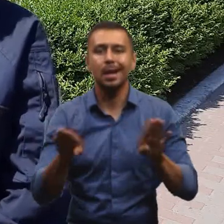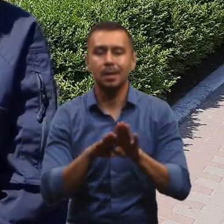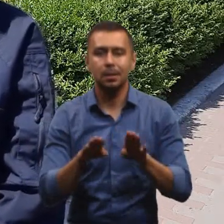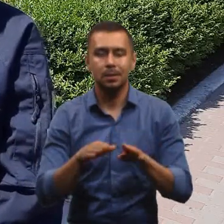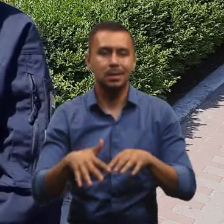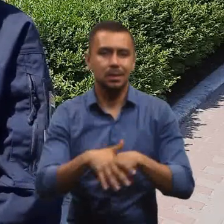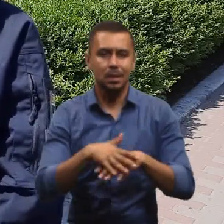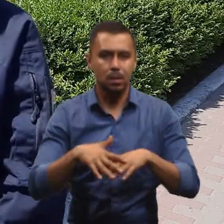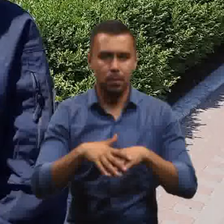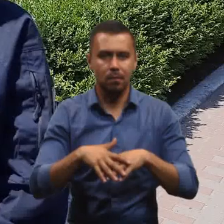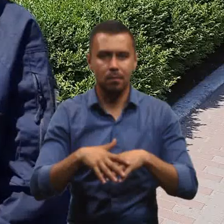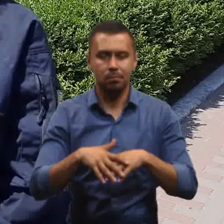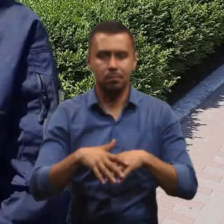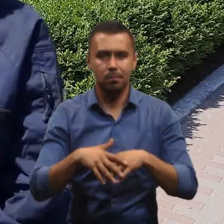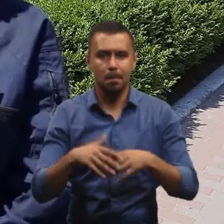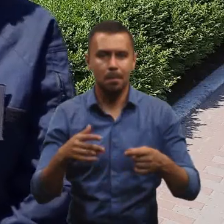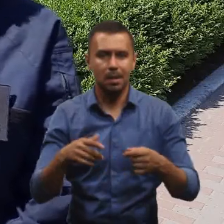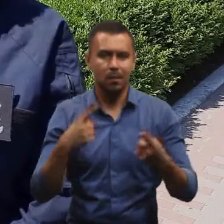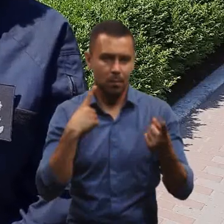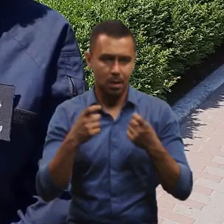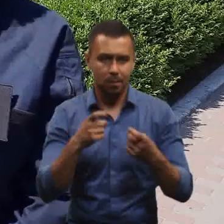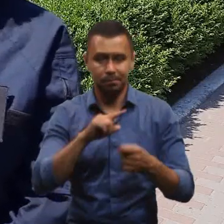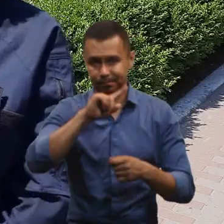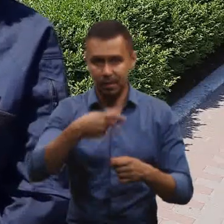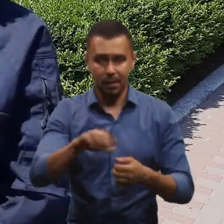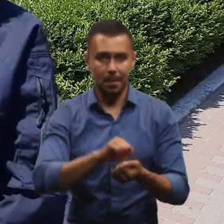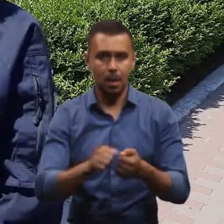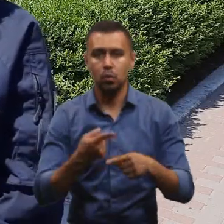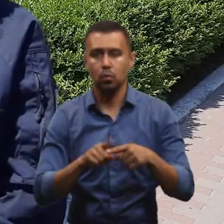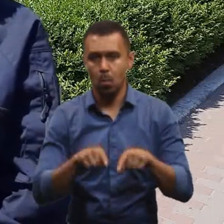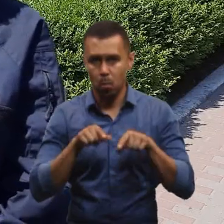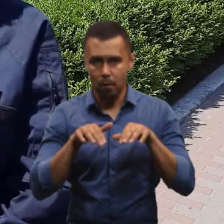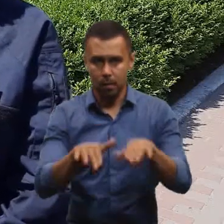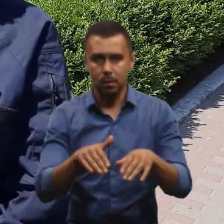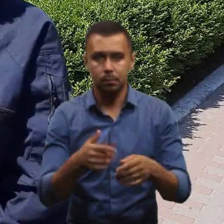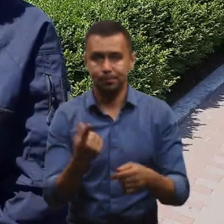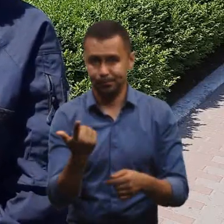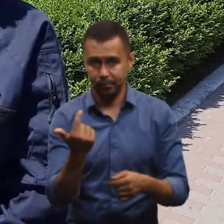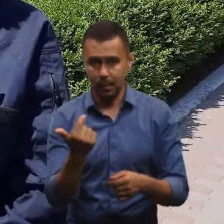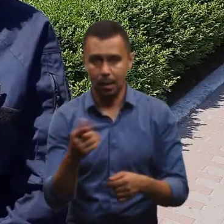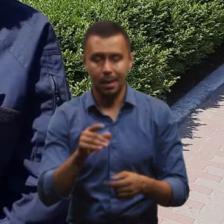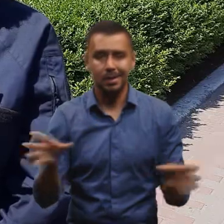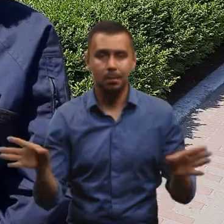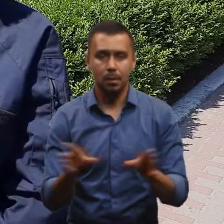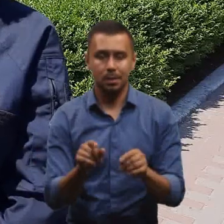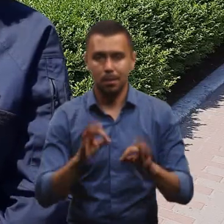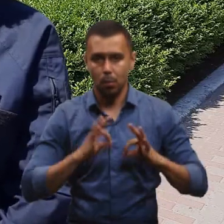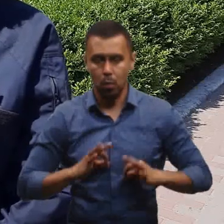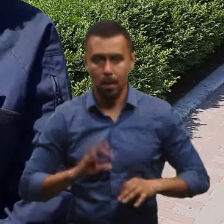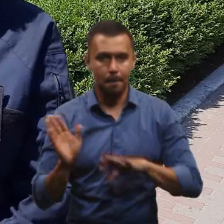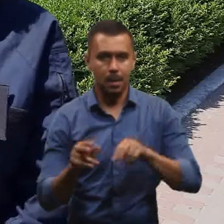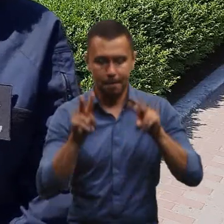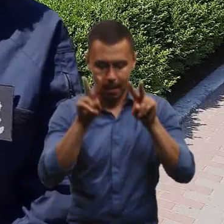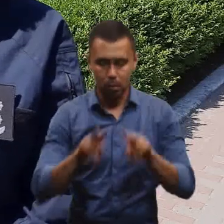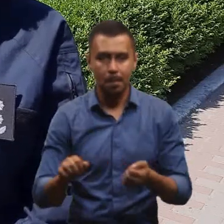засобів масової інформації, одразу витребувало усі матеріали цього провадження до себе і спільно з прокуратурою після